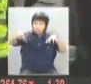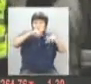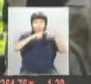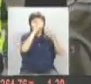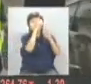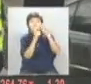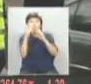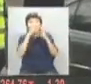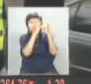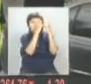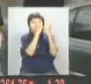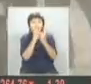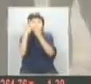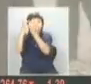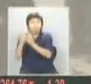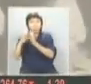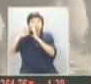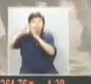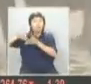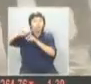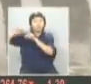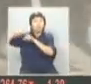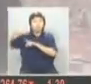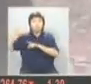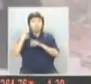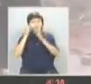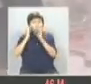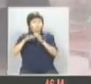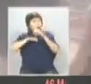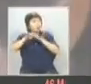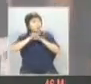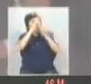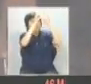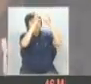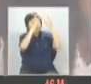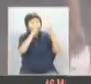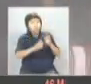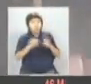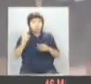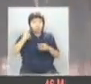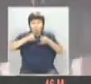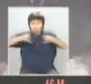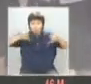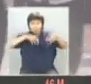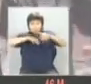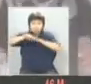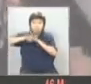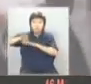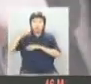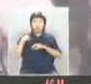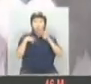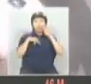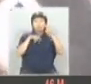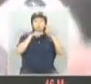ต่างแตกตื่นวงนี้เศษหนที่รวงหดลงมาจากอาคารโดยพดไ้ครั้งนี้มควรุญแรงขนาด 6.3 ริเต์เกขน